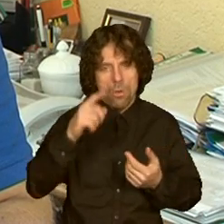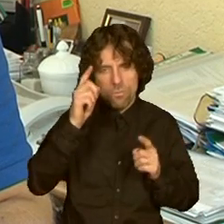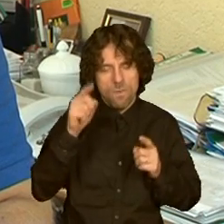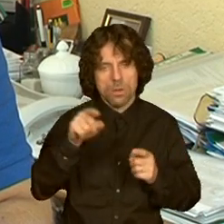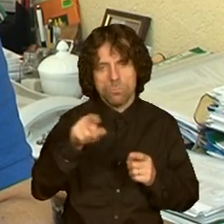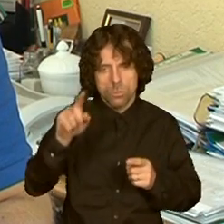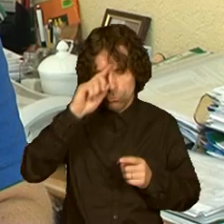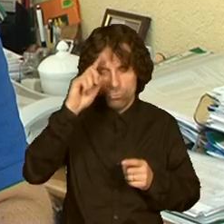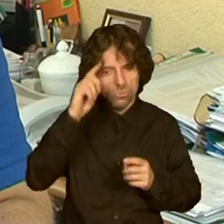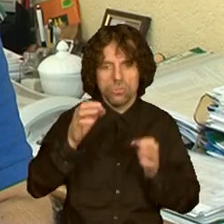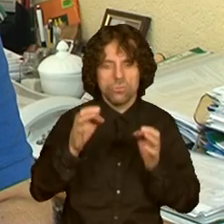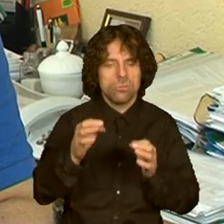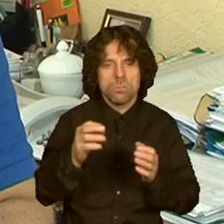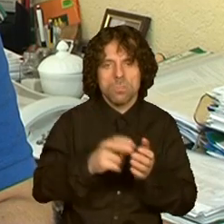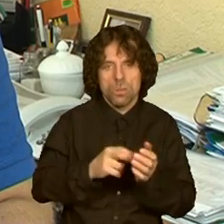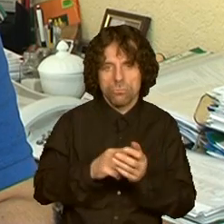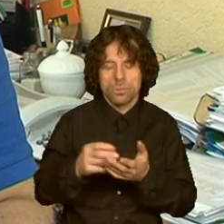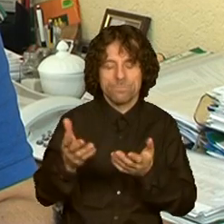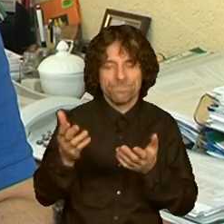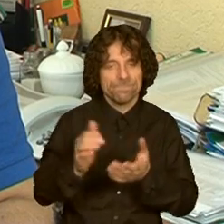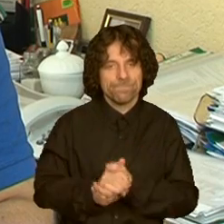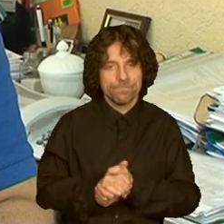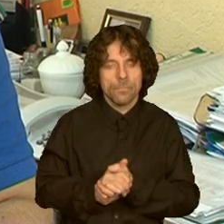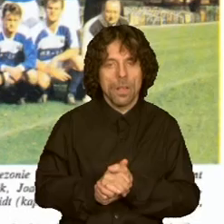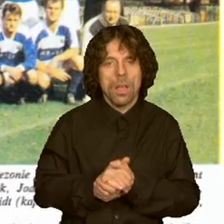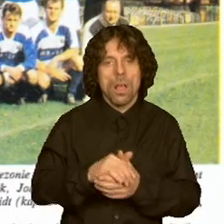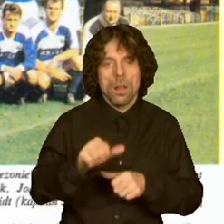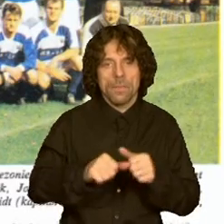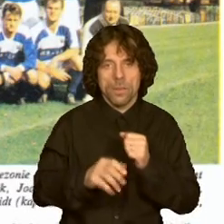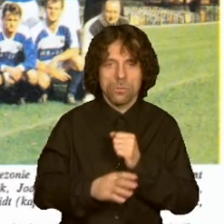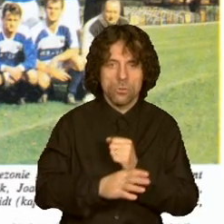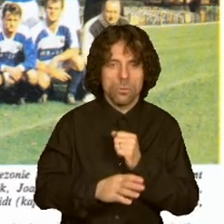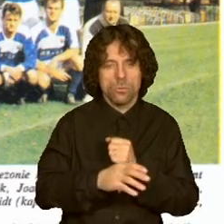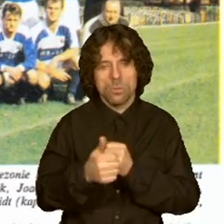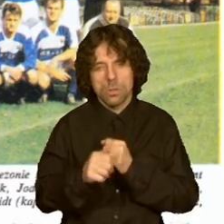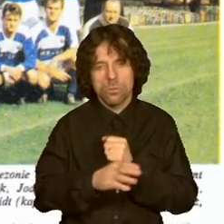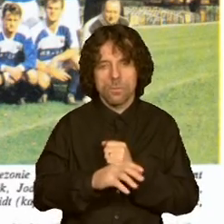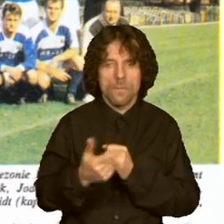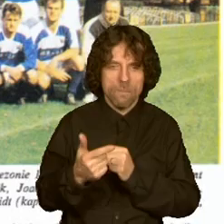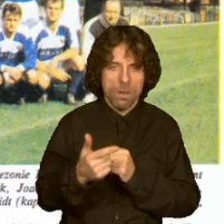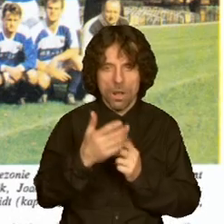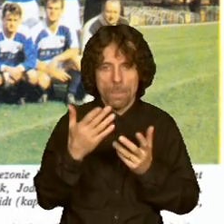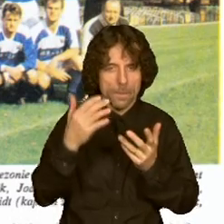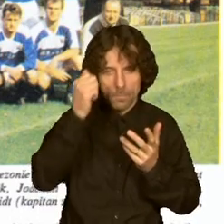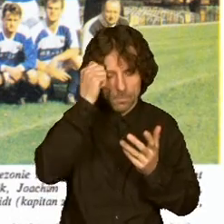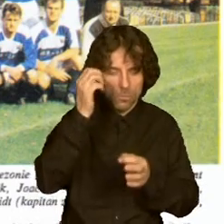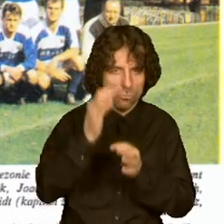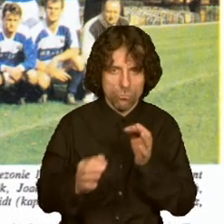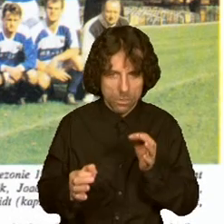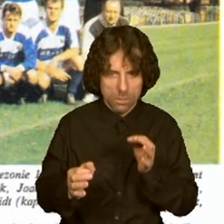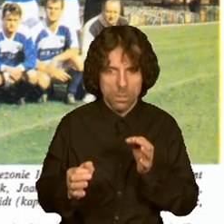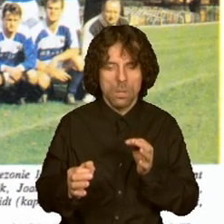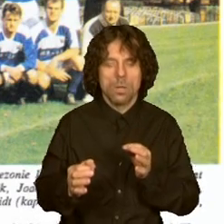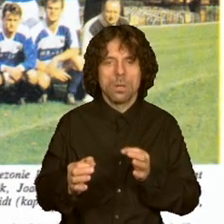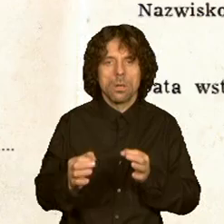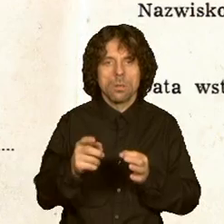że takich ludzi po prostu dzisiaj nam brakuje. W latach było 90., 91, 2 czy tam w którymś roku, nie, on już był